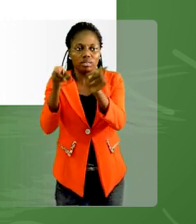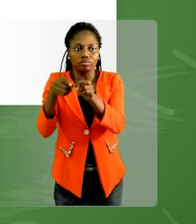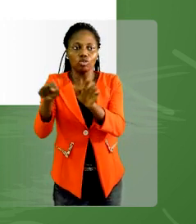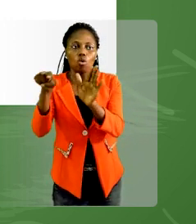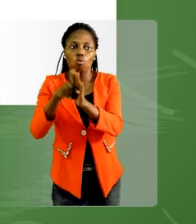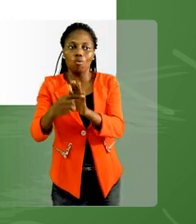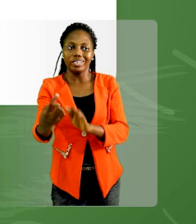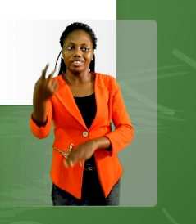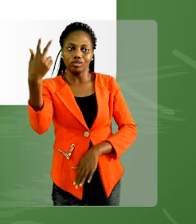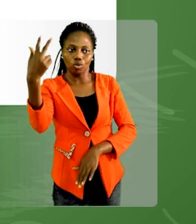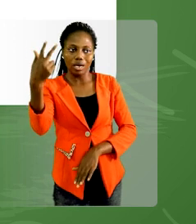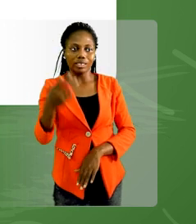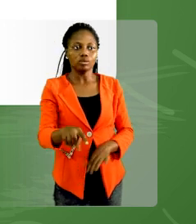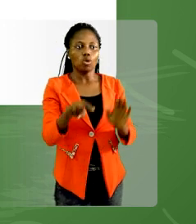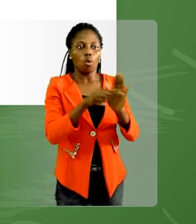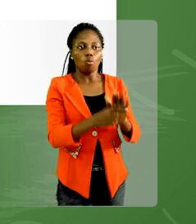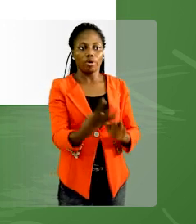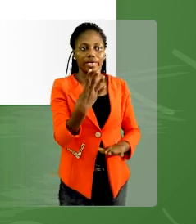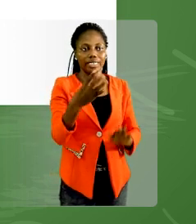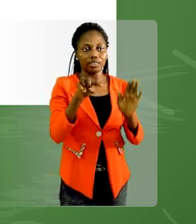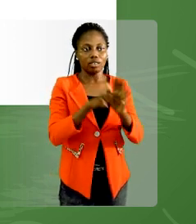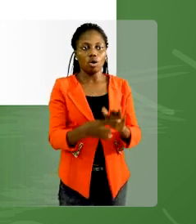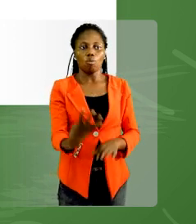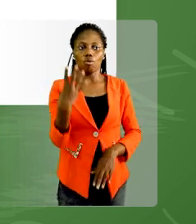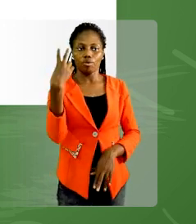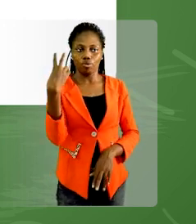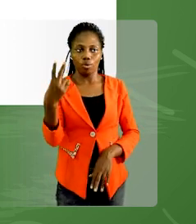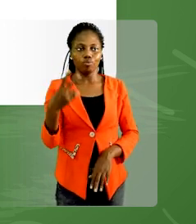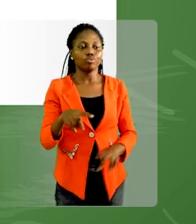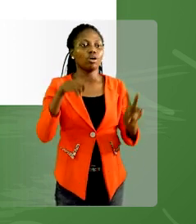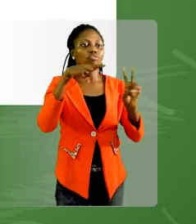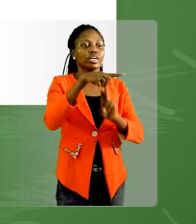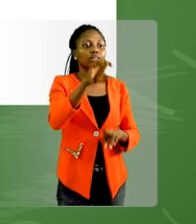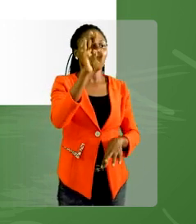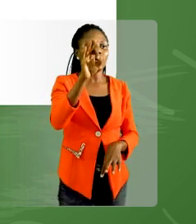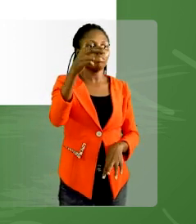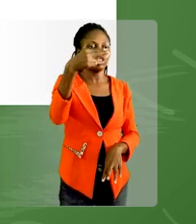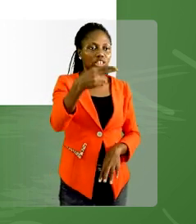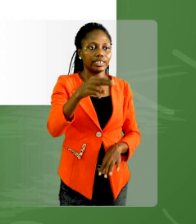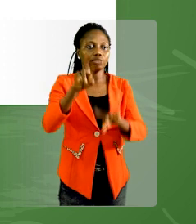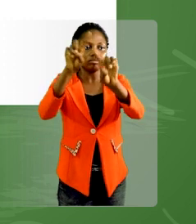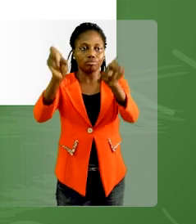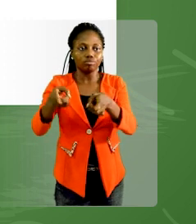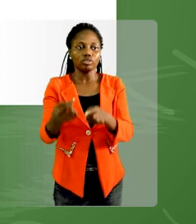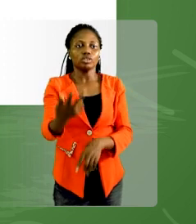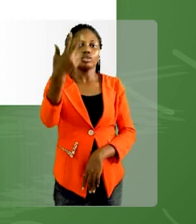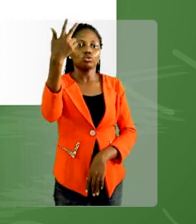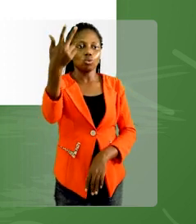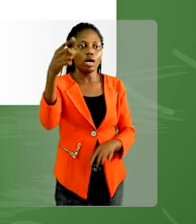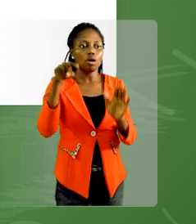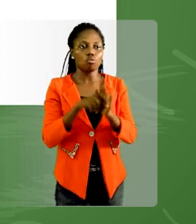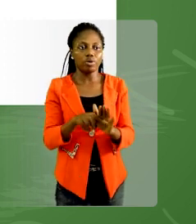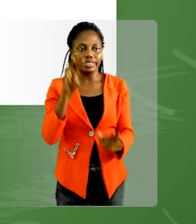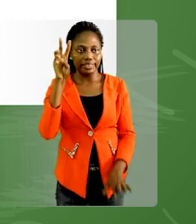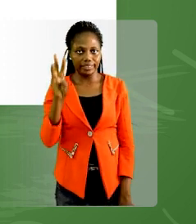équivaut à moins 6 facteur de X moins 5 moins 3 facteur de Y moins 3